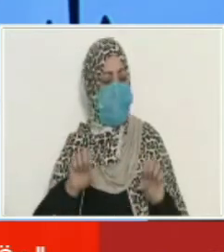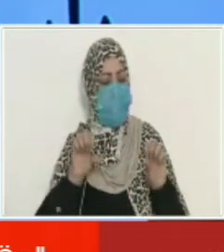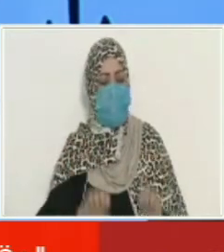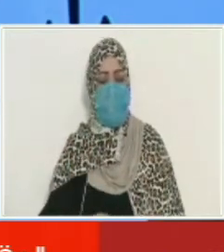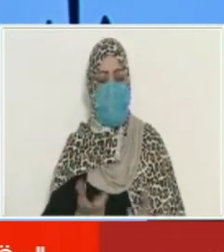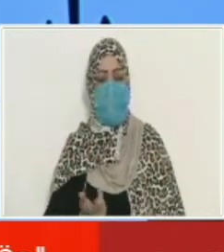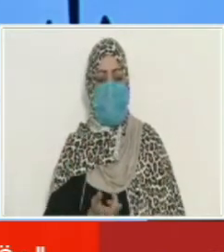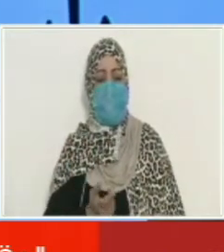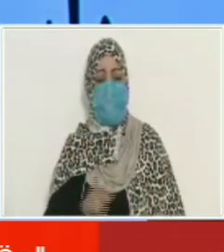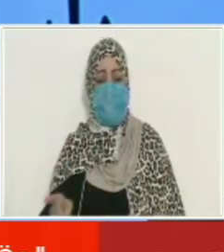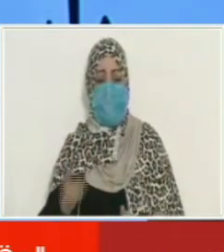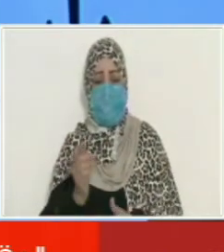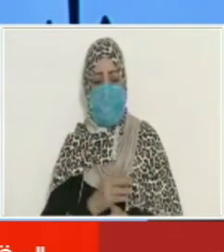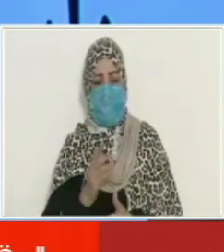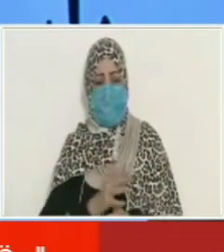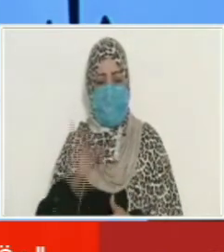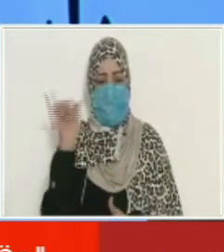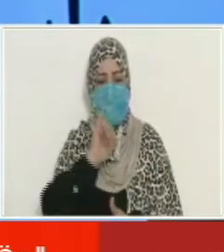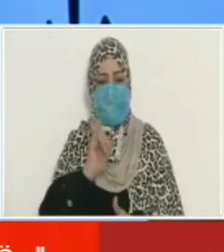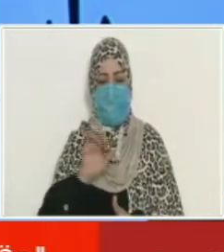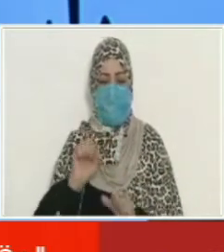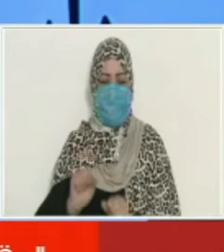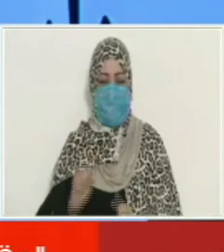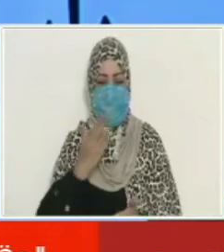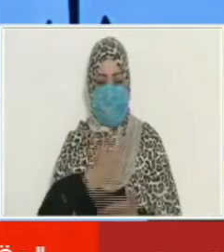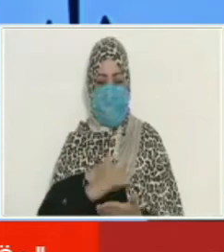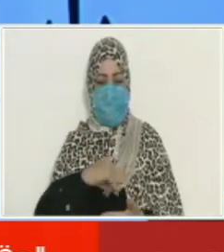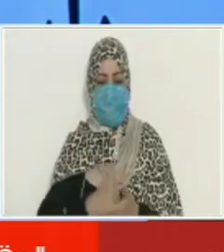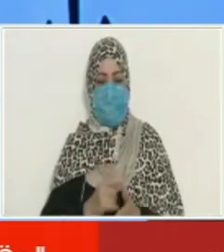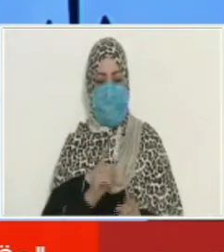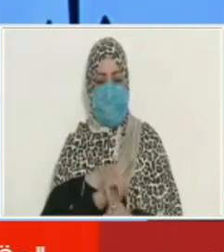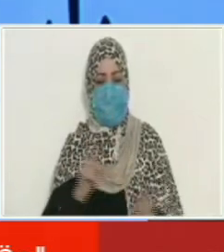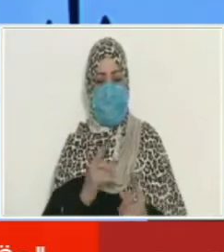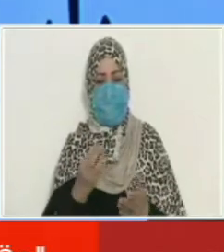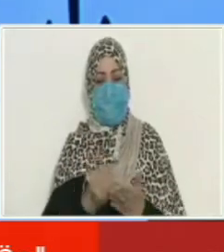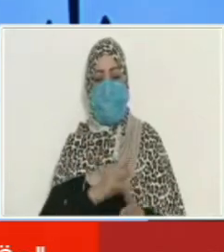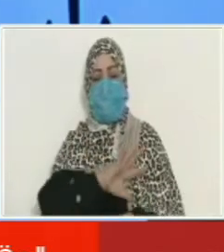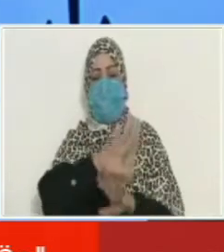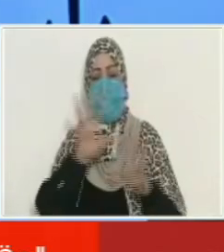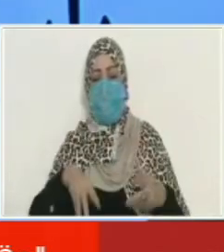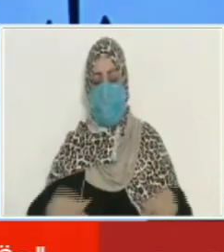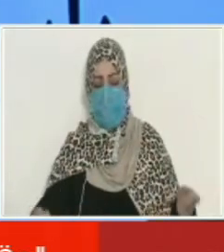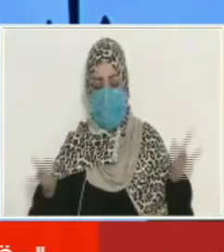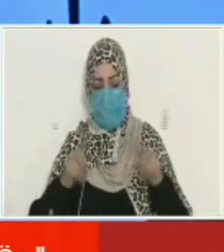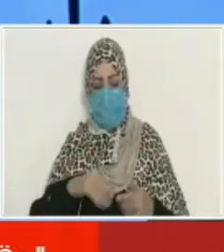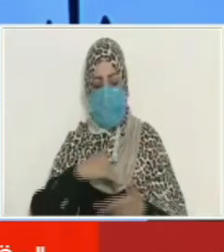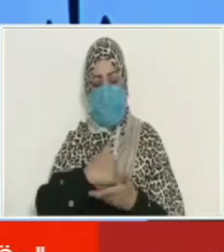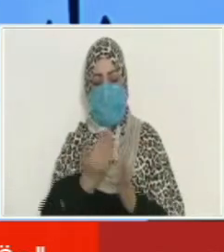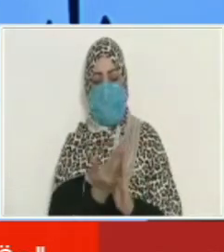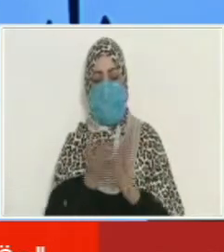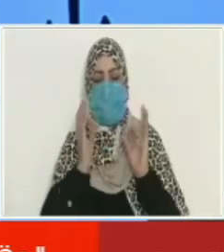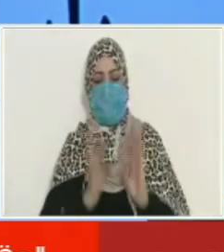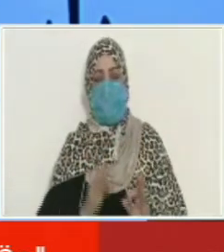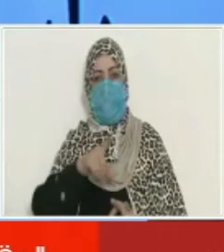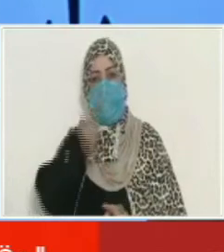التركة على فريضة الشرعية على فرائض الله تعالى، إن الله أعطى كل ذي حق لكل ذي حق